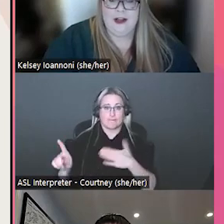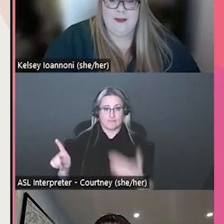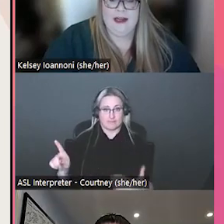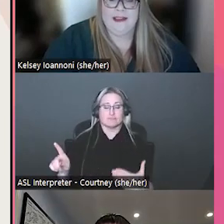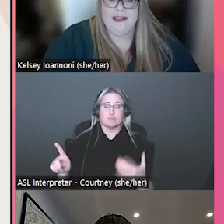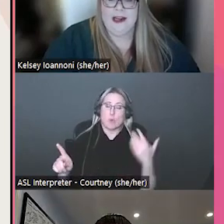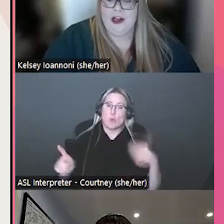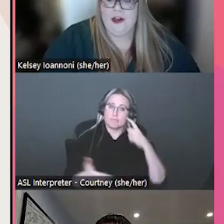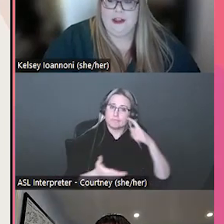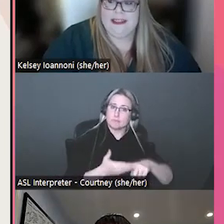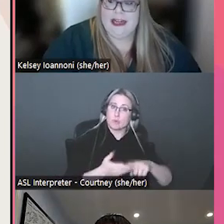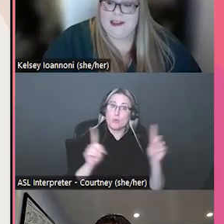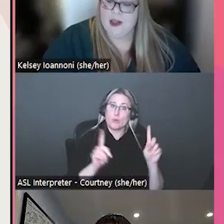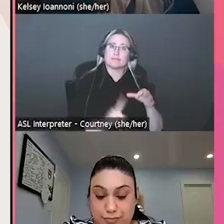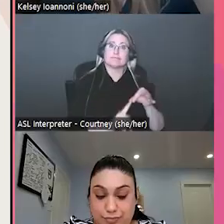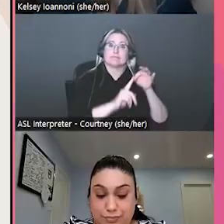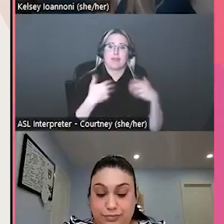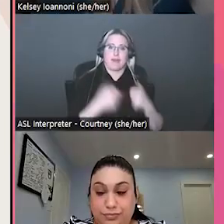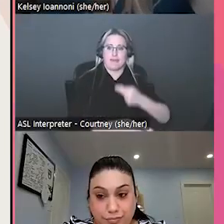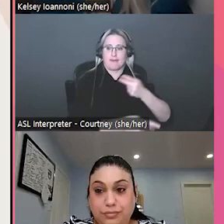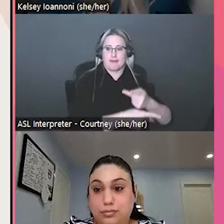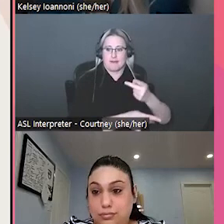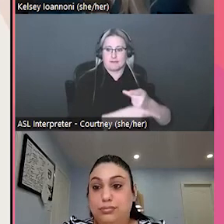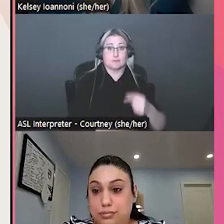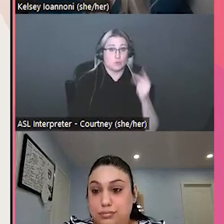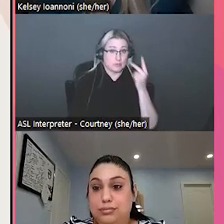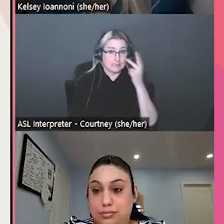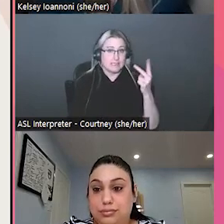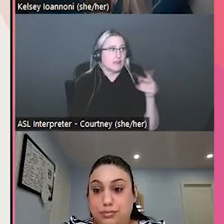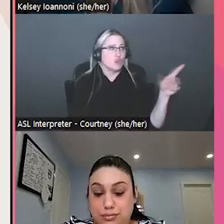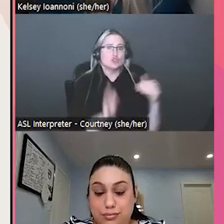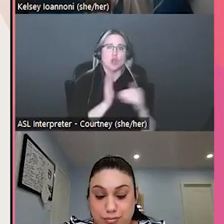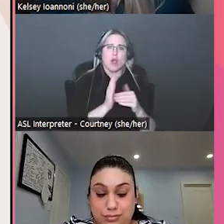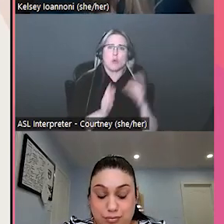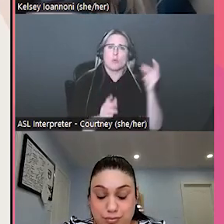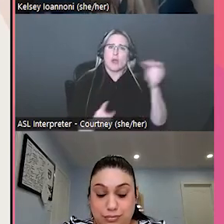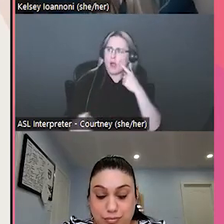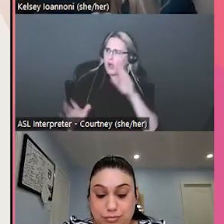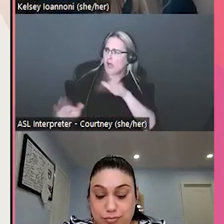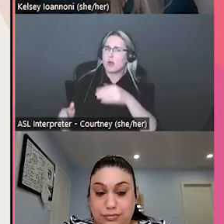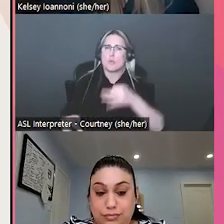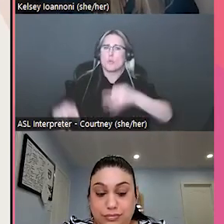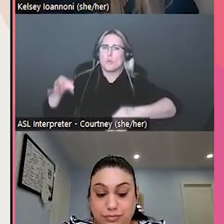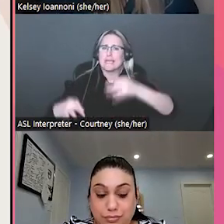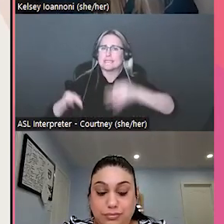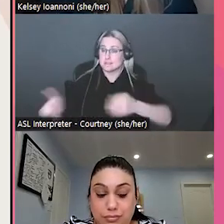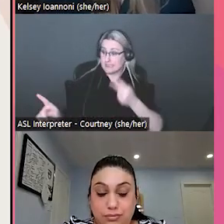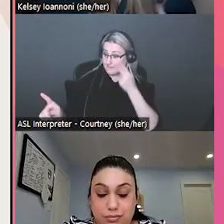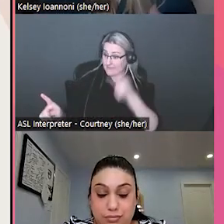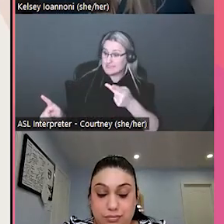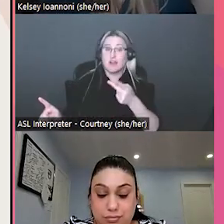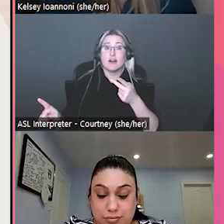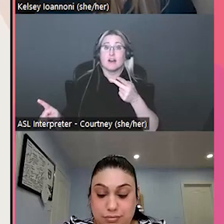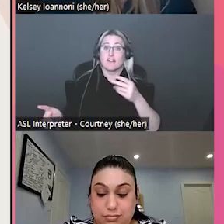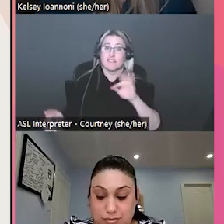corps. Et ces aveux forcés sont très, très présents dans le domaine médical. Par exemple, il y a le médecin